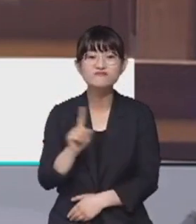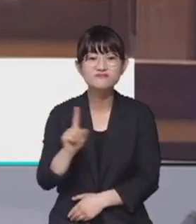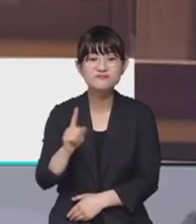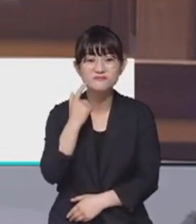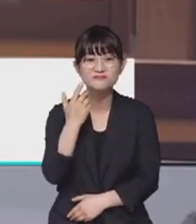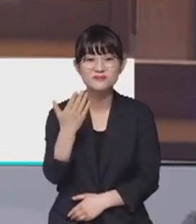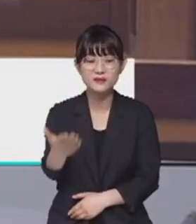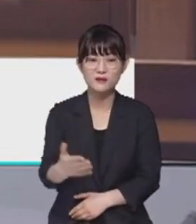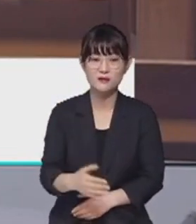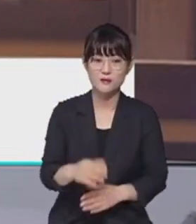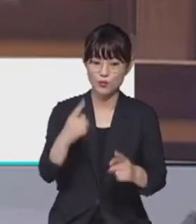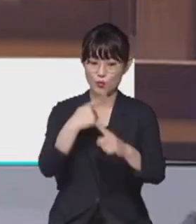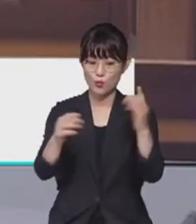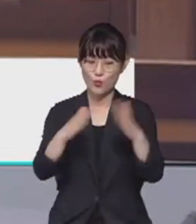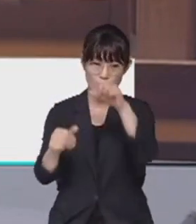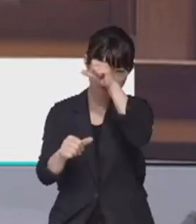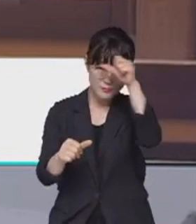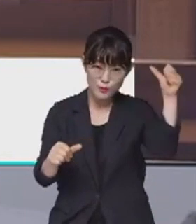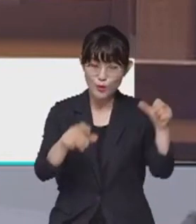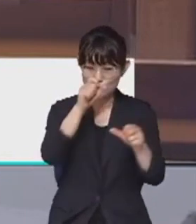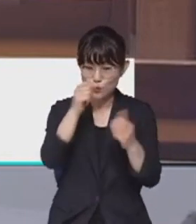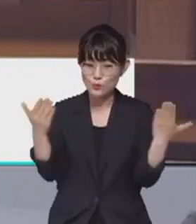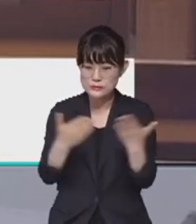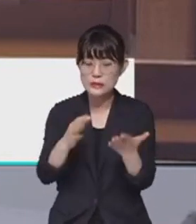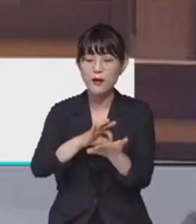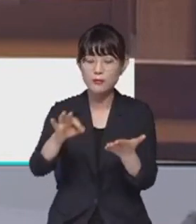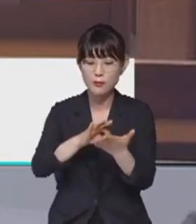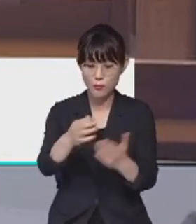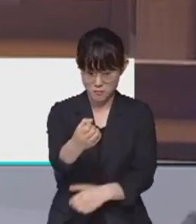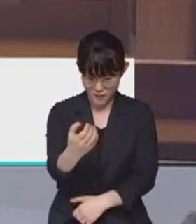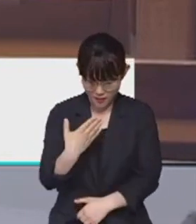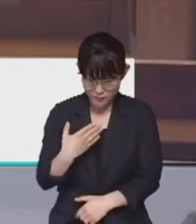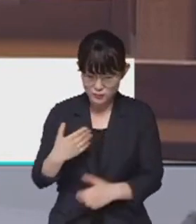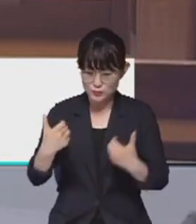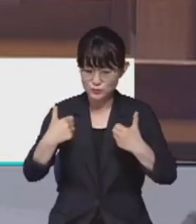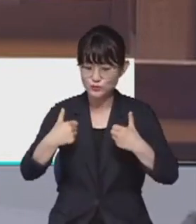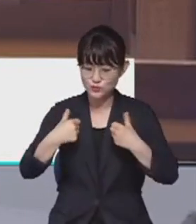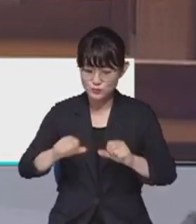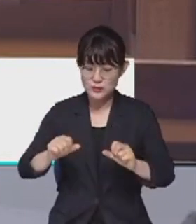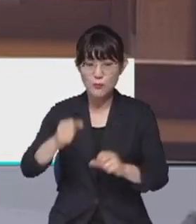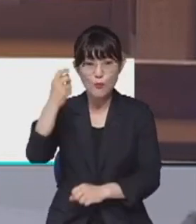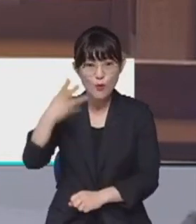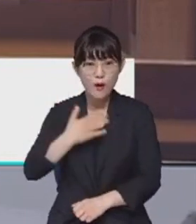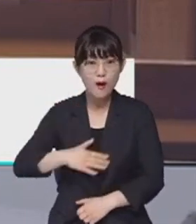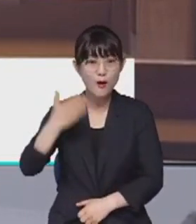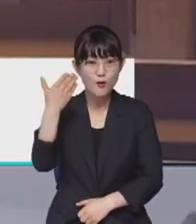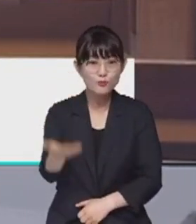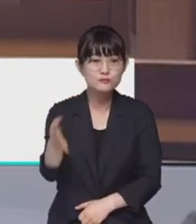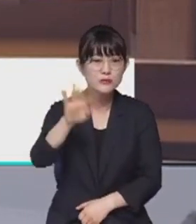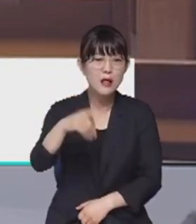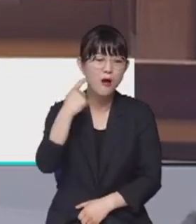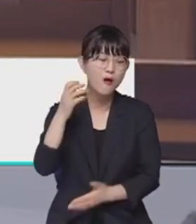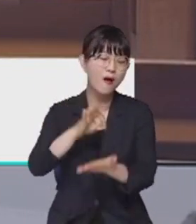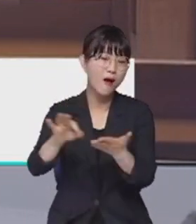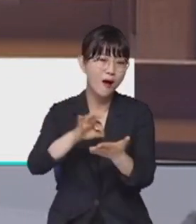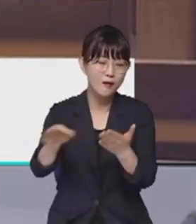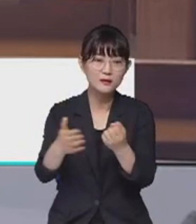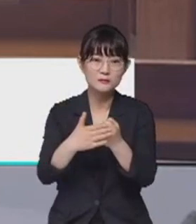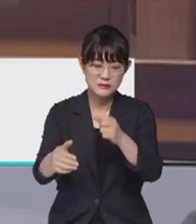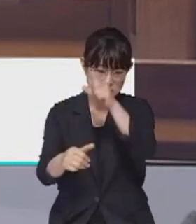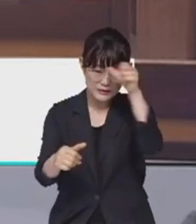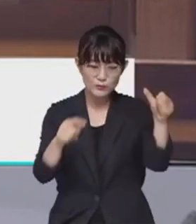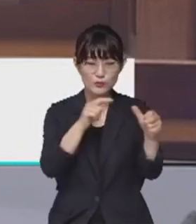교회 장로가 좋은 일에 쓰겠다고 해서 주민등록번호를 줬는데 이런 일이 일어났다며 신도들이 장로를 경찰에